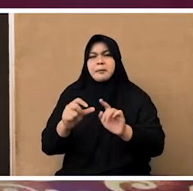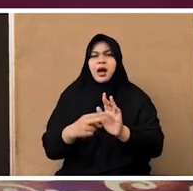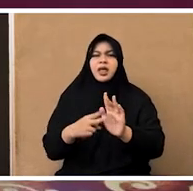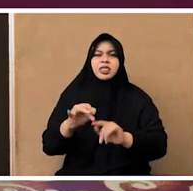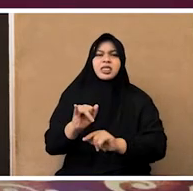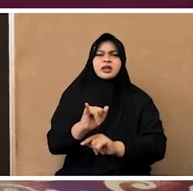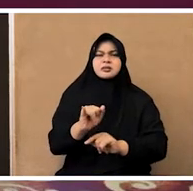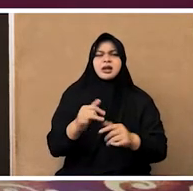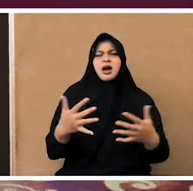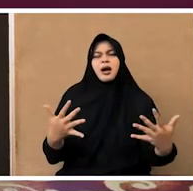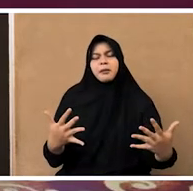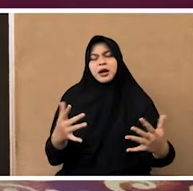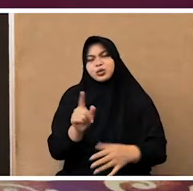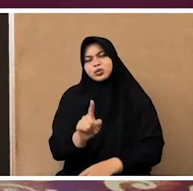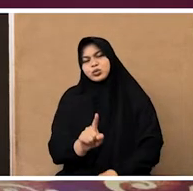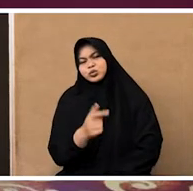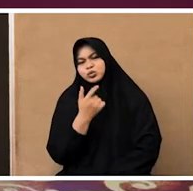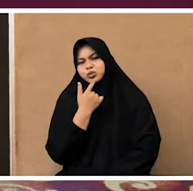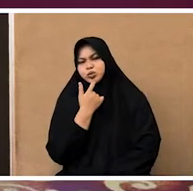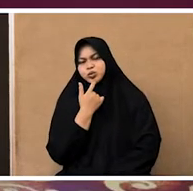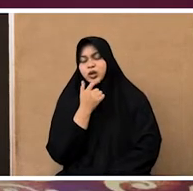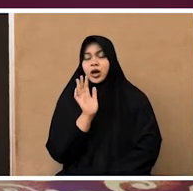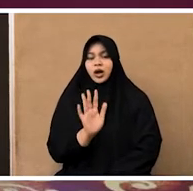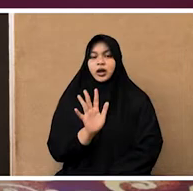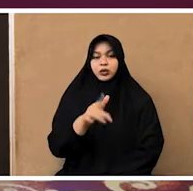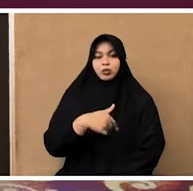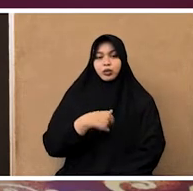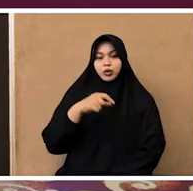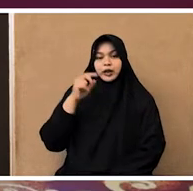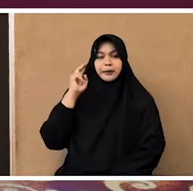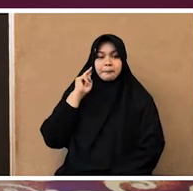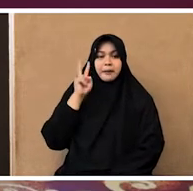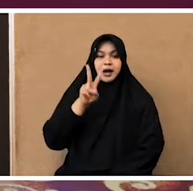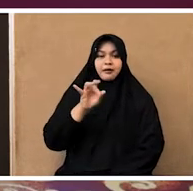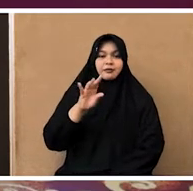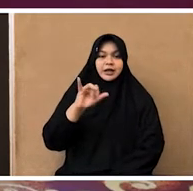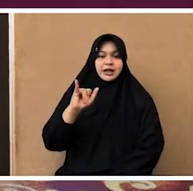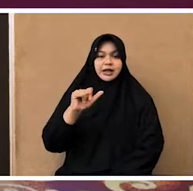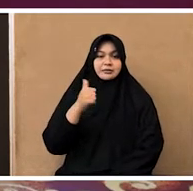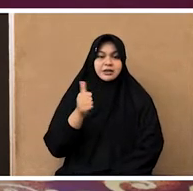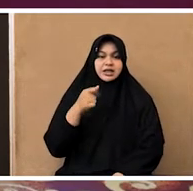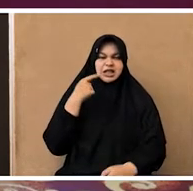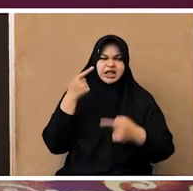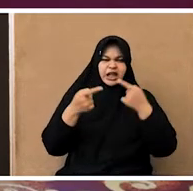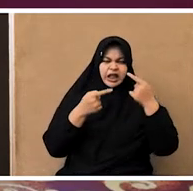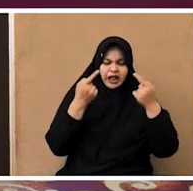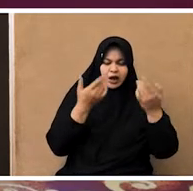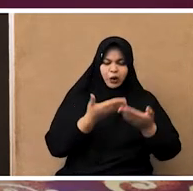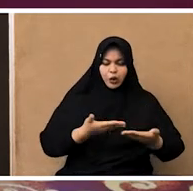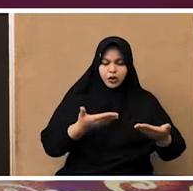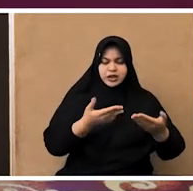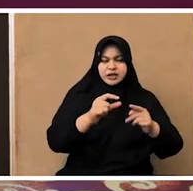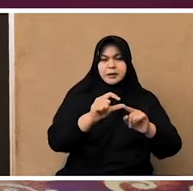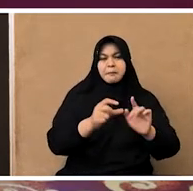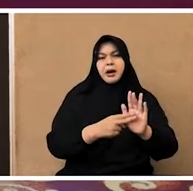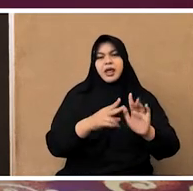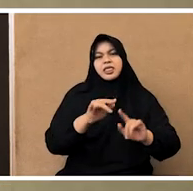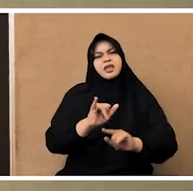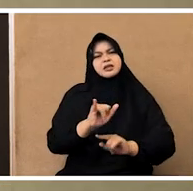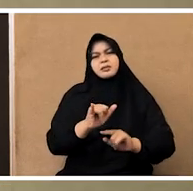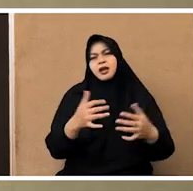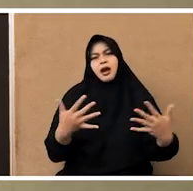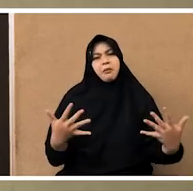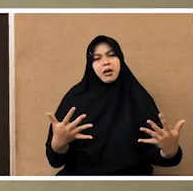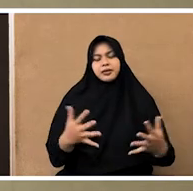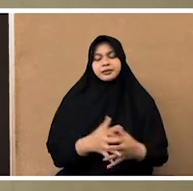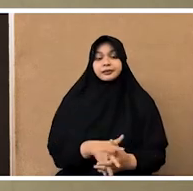ada yang nanti mbak apa mbak pilih bisa Ceritalah Bagaimana Kondisi apa Kondisi Panti kita gitu ya itu